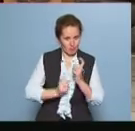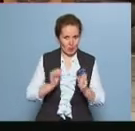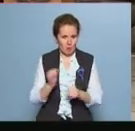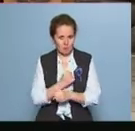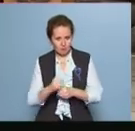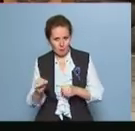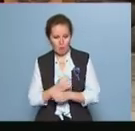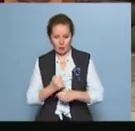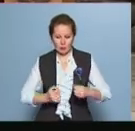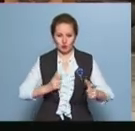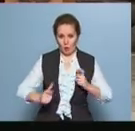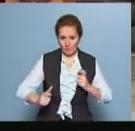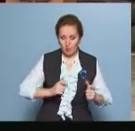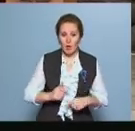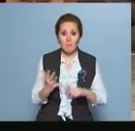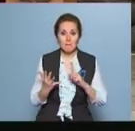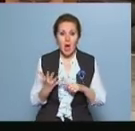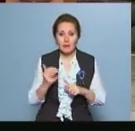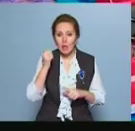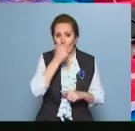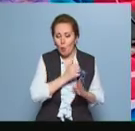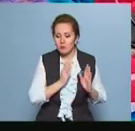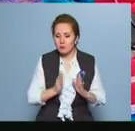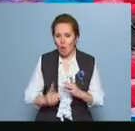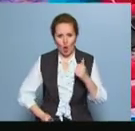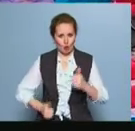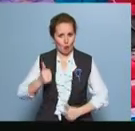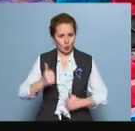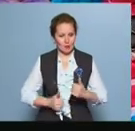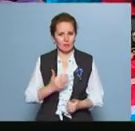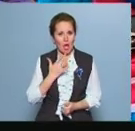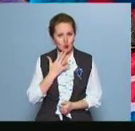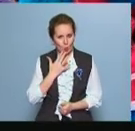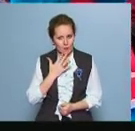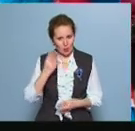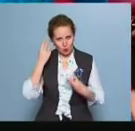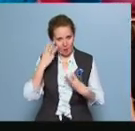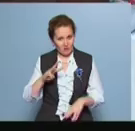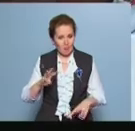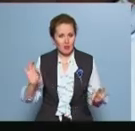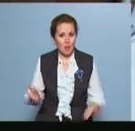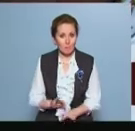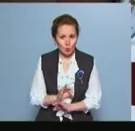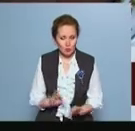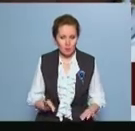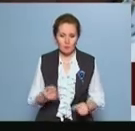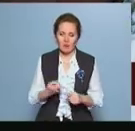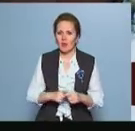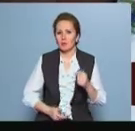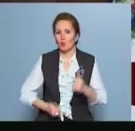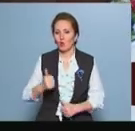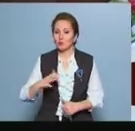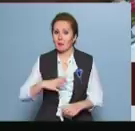В 5-й фестивальный год в быгах впервые запустили конкурс национальной современной музыки. В этом конкурсе были номинации